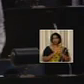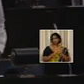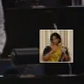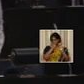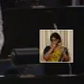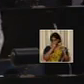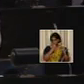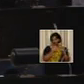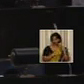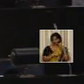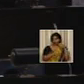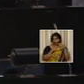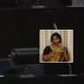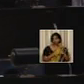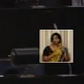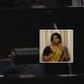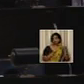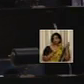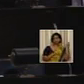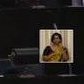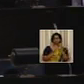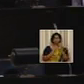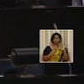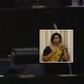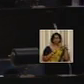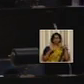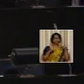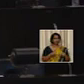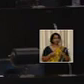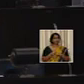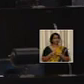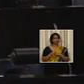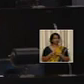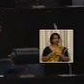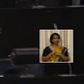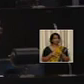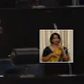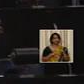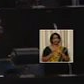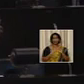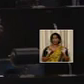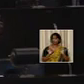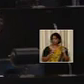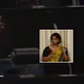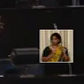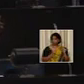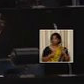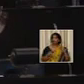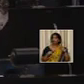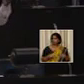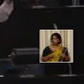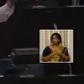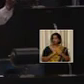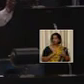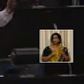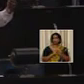ඒක හාම්පුතාට කරන්න කියලා තමයි මම හිතන්නේ ඒ යෝජනාව ආවේ. දැන් ප්‍රශ්නේ තියෙන්නේ මේ රක්ෂණය දැනට සිද්ධ